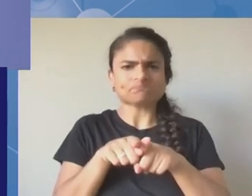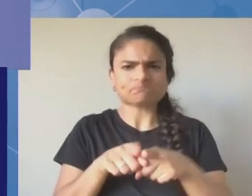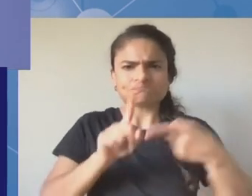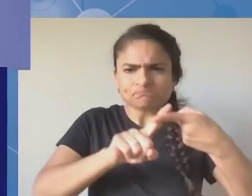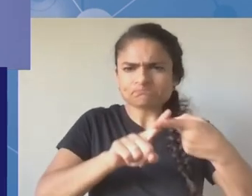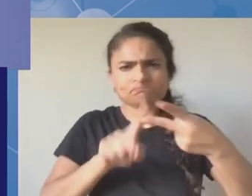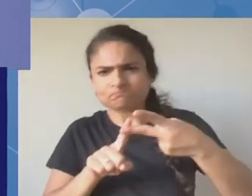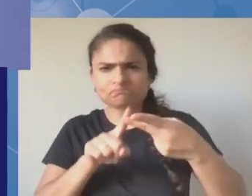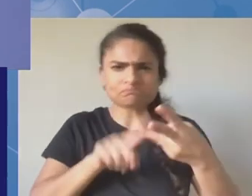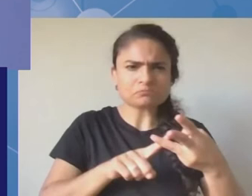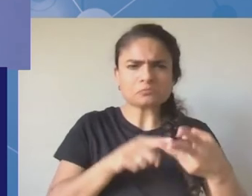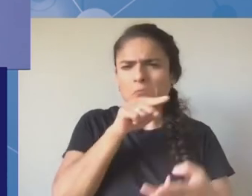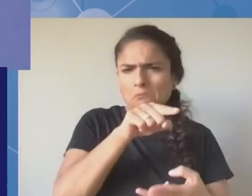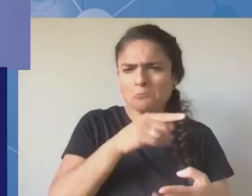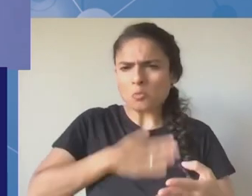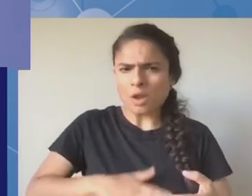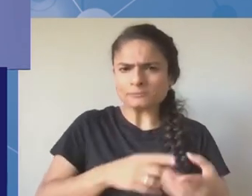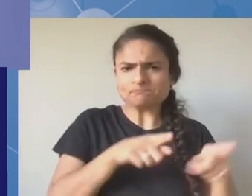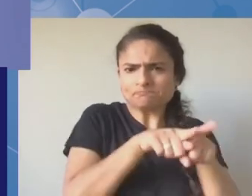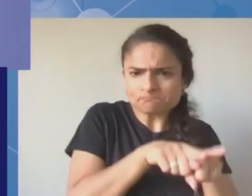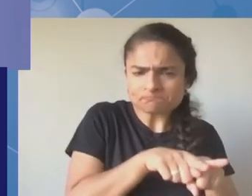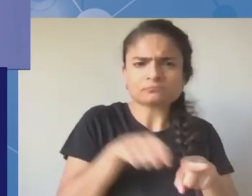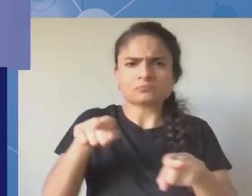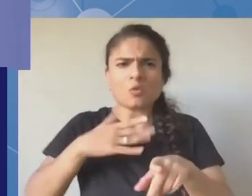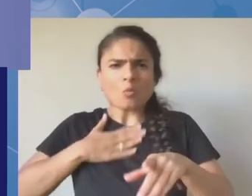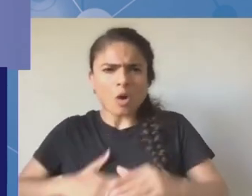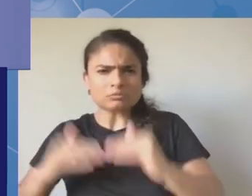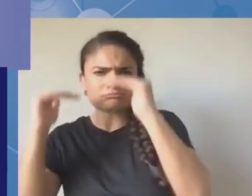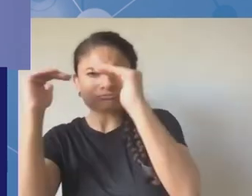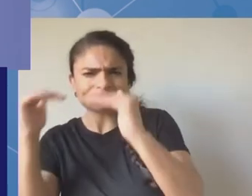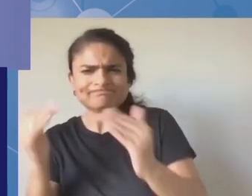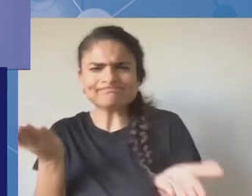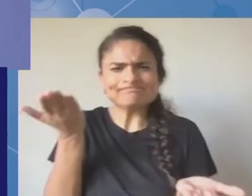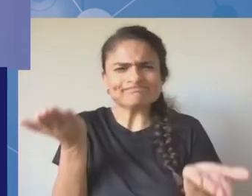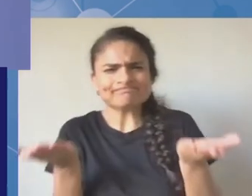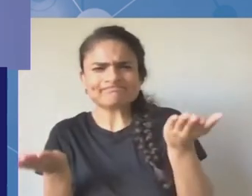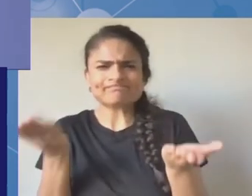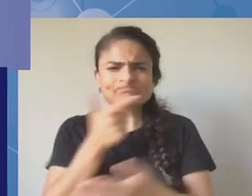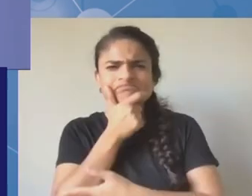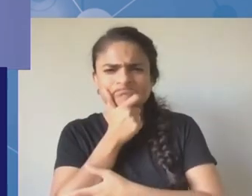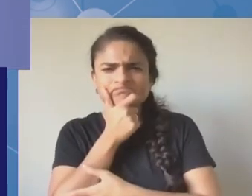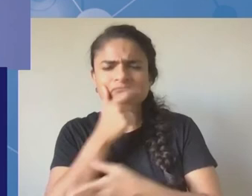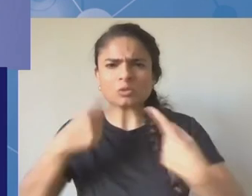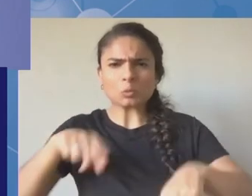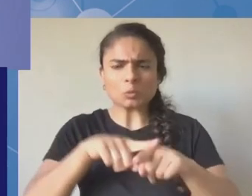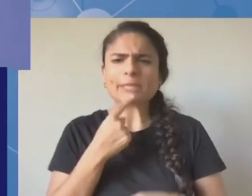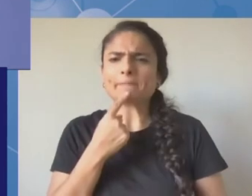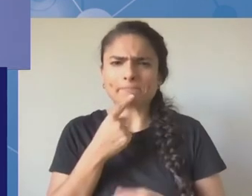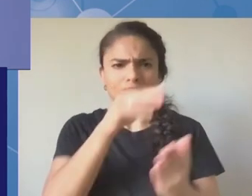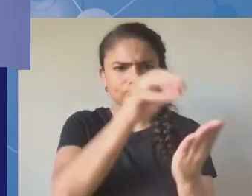سنقوم بتقييم الجميع وسنستفيد منها ومن التوصيات عند